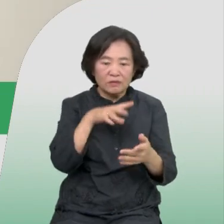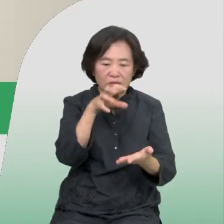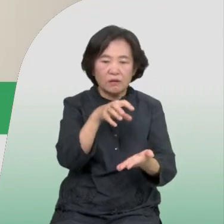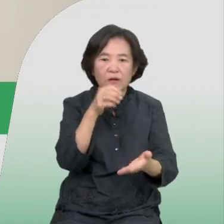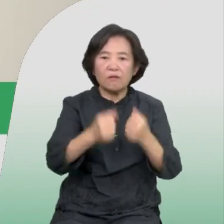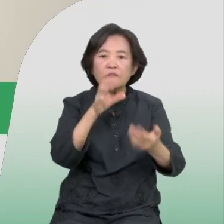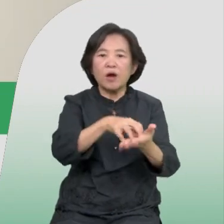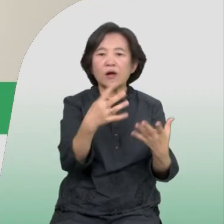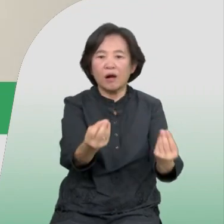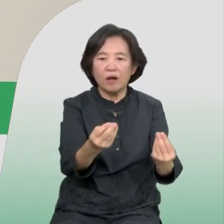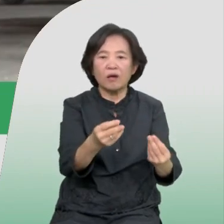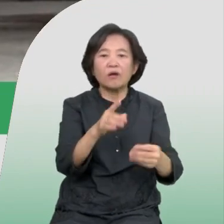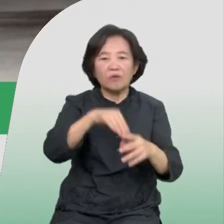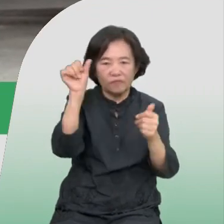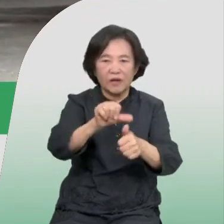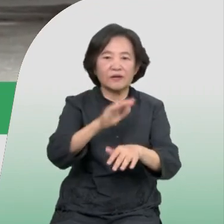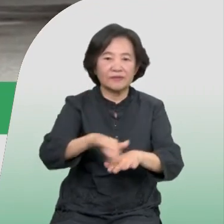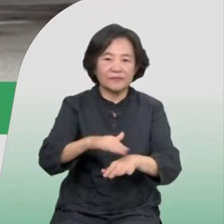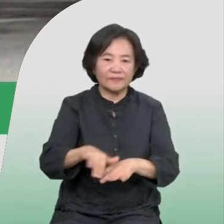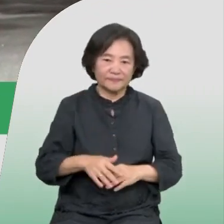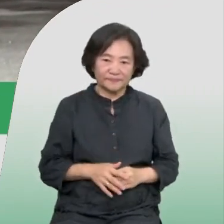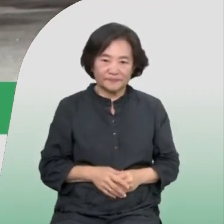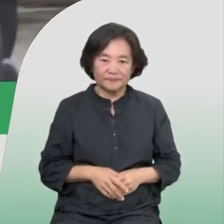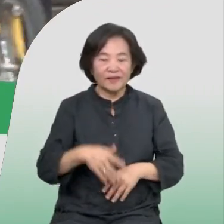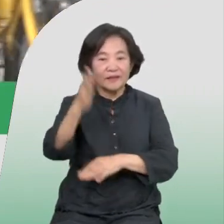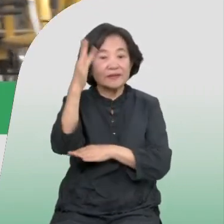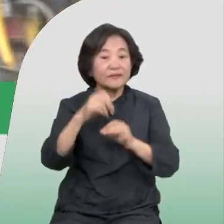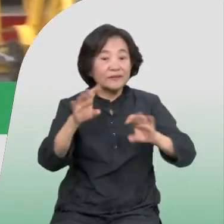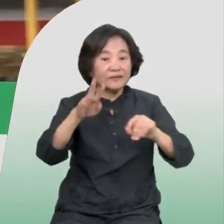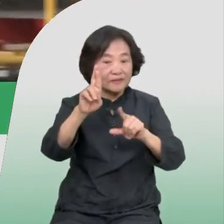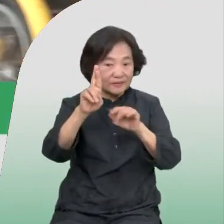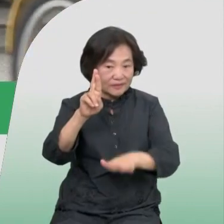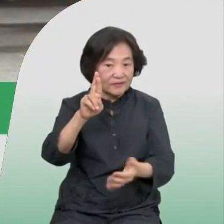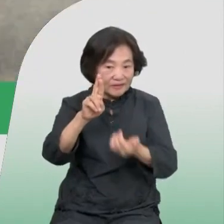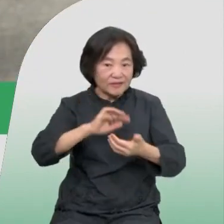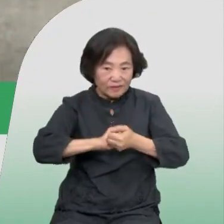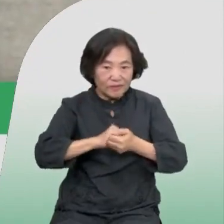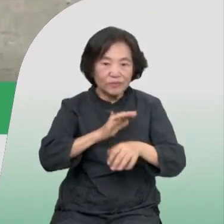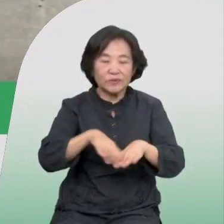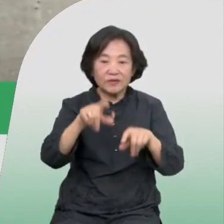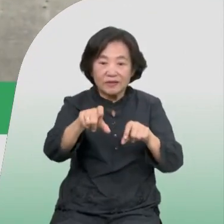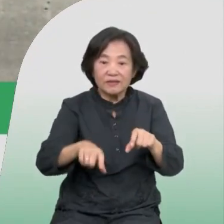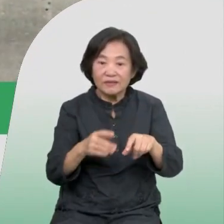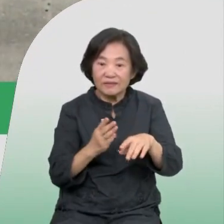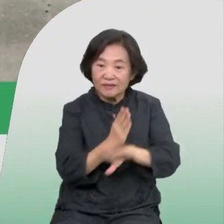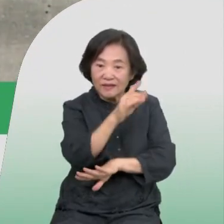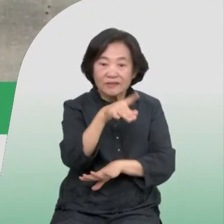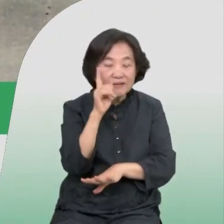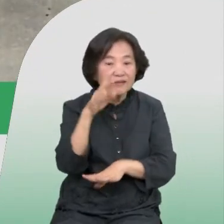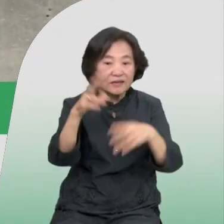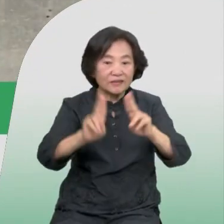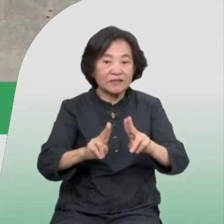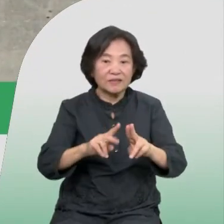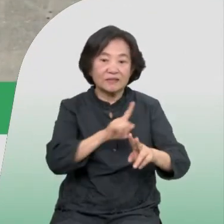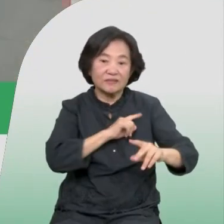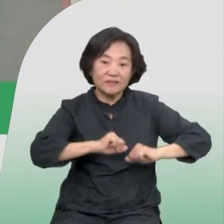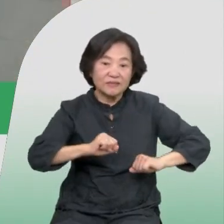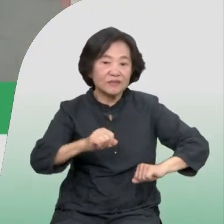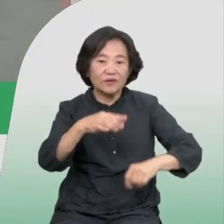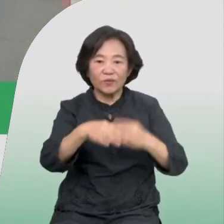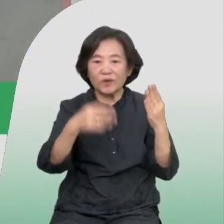驶的部分来处罚。 因政府也讲。安算年代前也会贴三年以上纯天利的私人车管理实施条